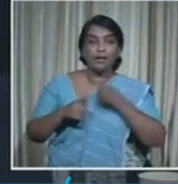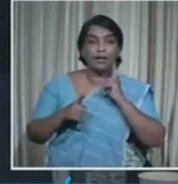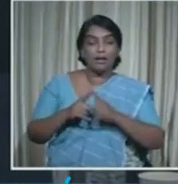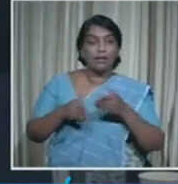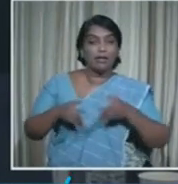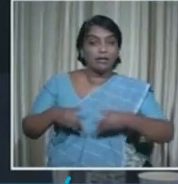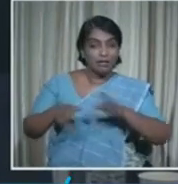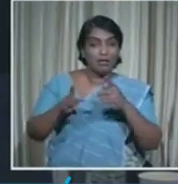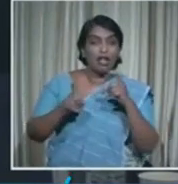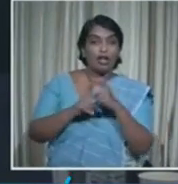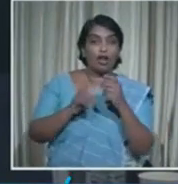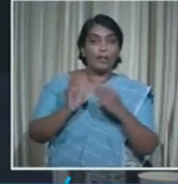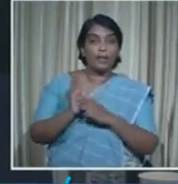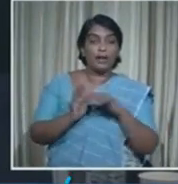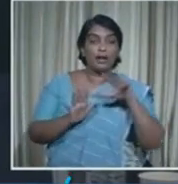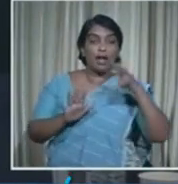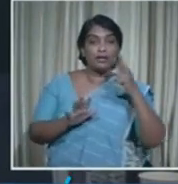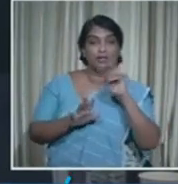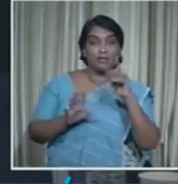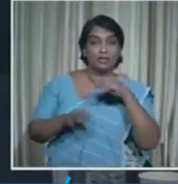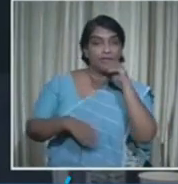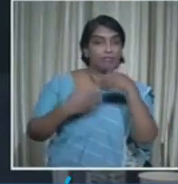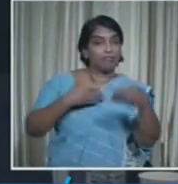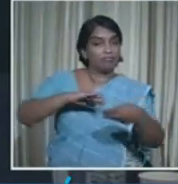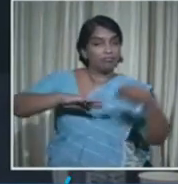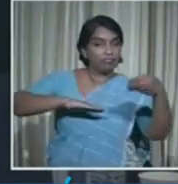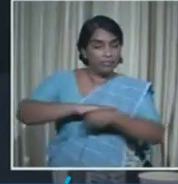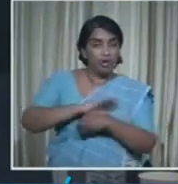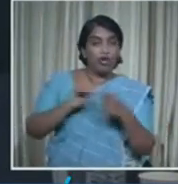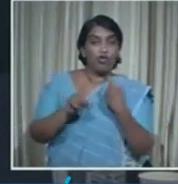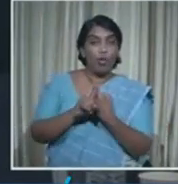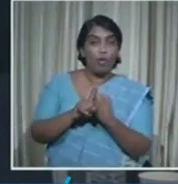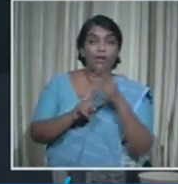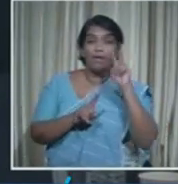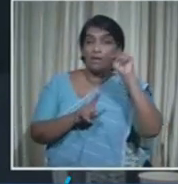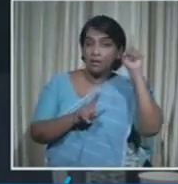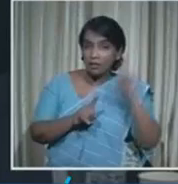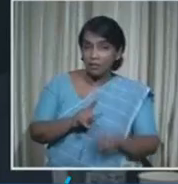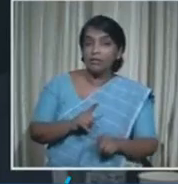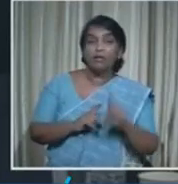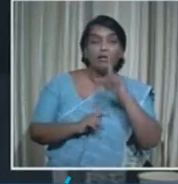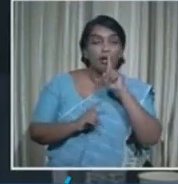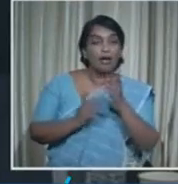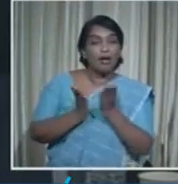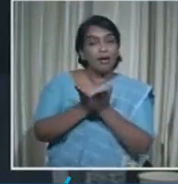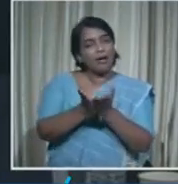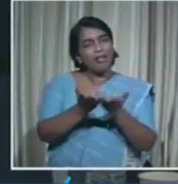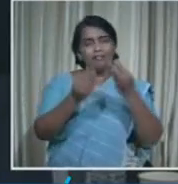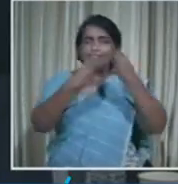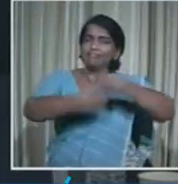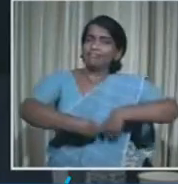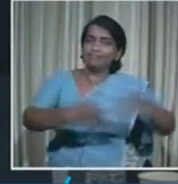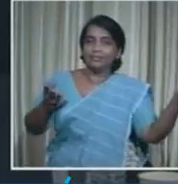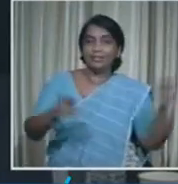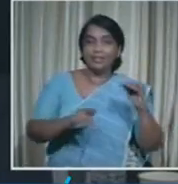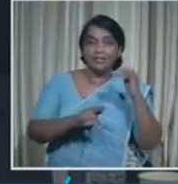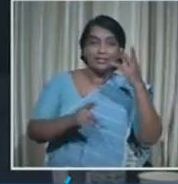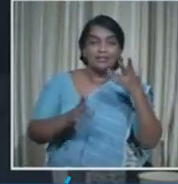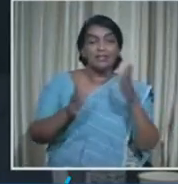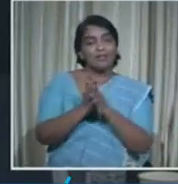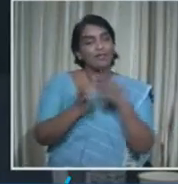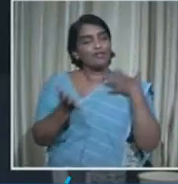මිලියන 822ක් ගහන්න යනවා රුපියල් කෝටි 20000ක් ඒ කියන්නේ නැව ගිලුණත් සමහරුන් තාම්